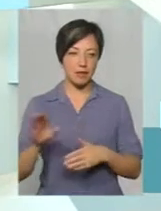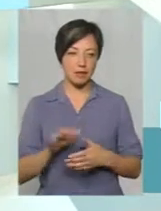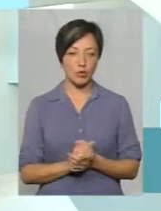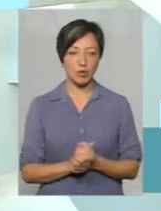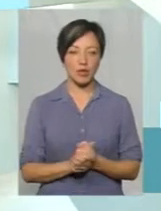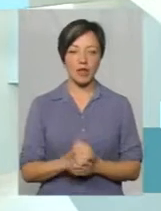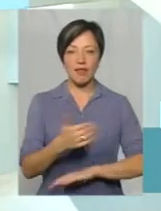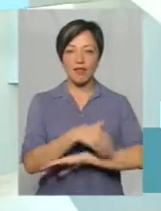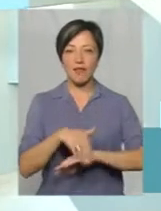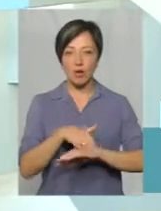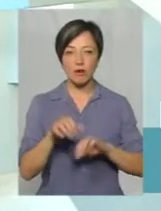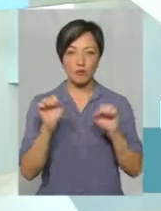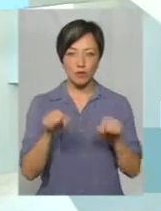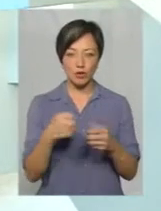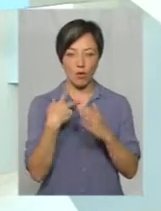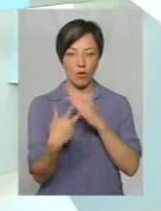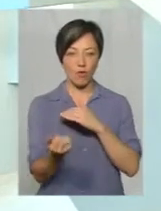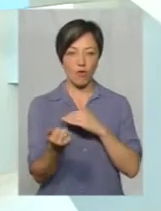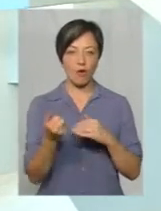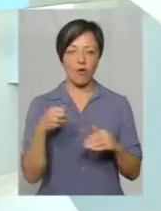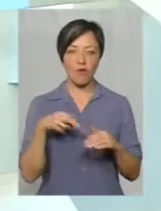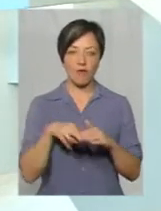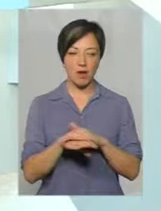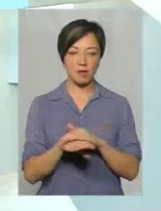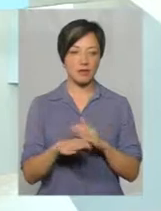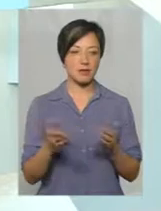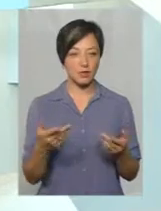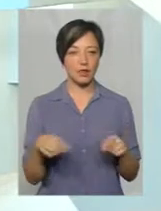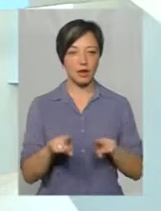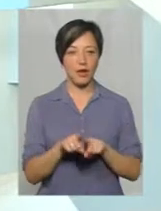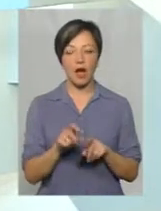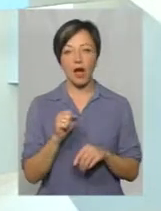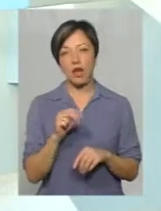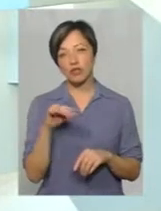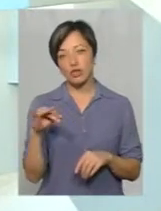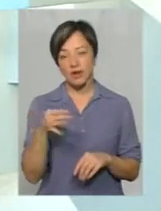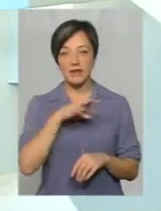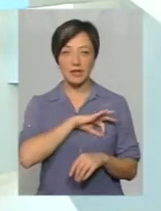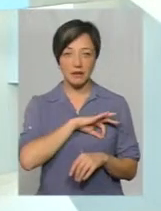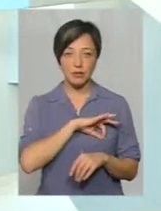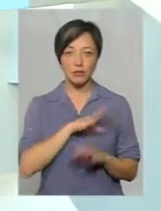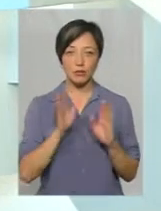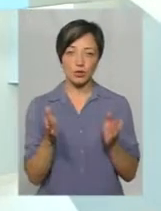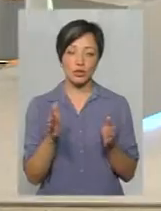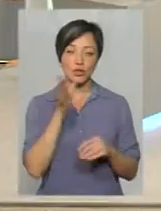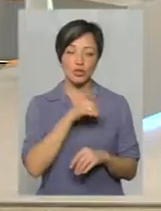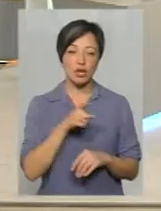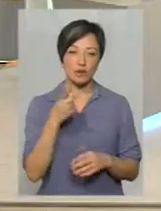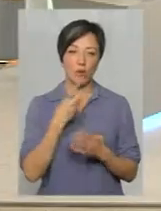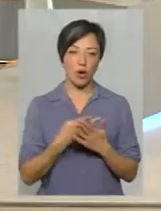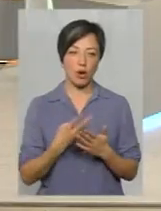в двори так само можуть ховатися. Тобто, ну, таке. А чи ефективно воно буде? Ну, час